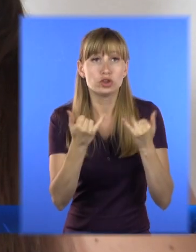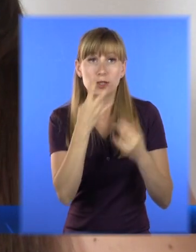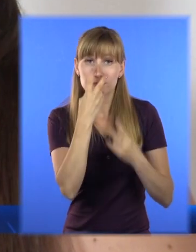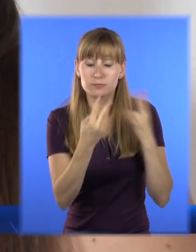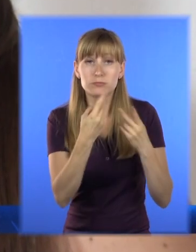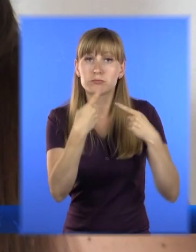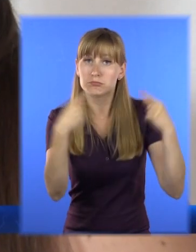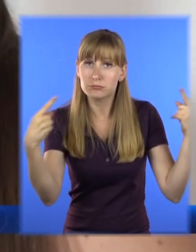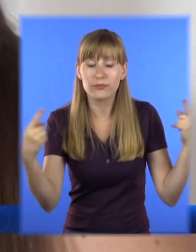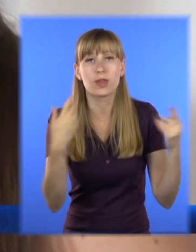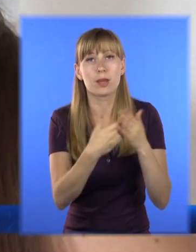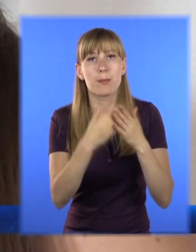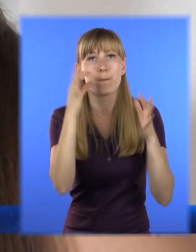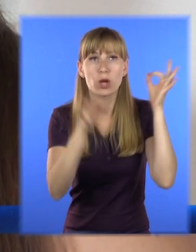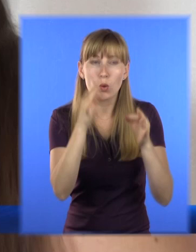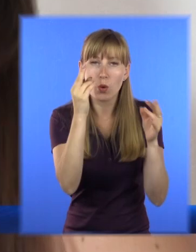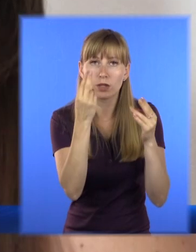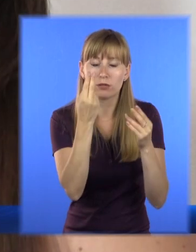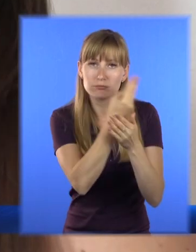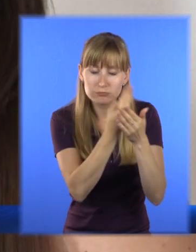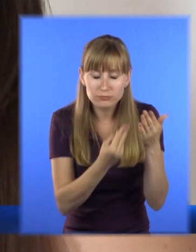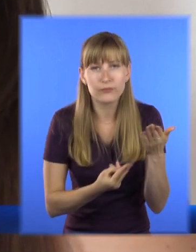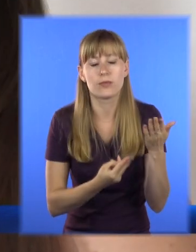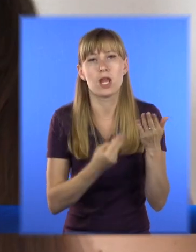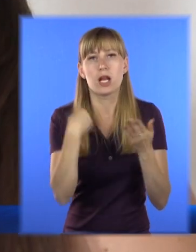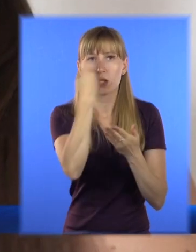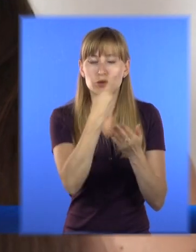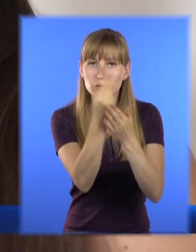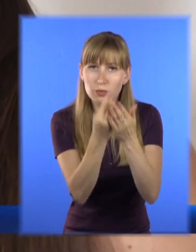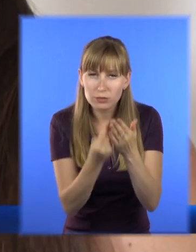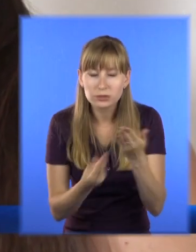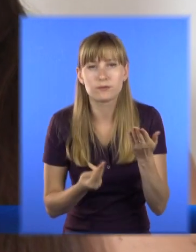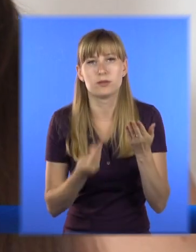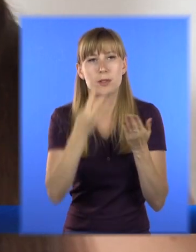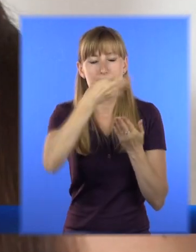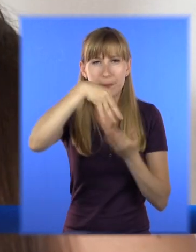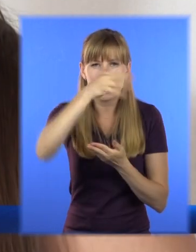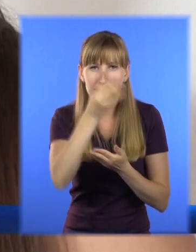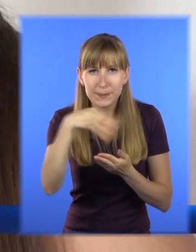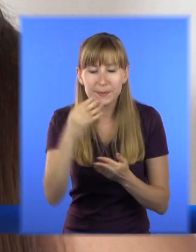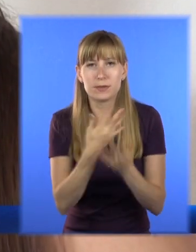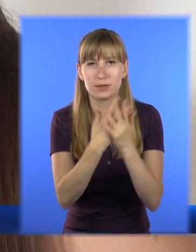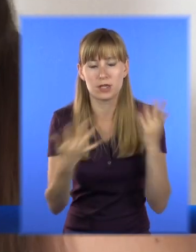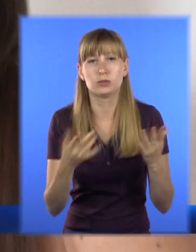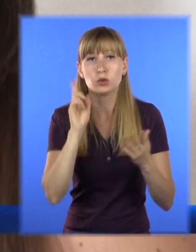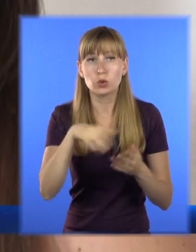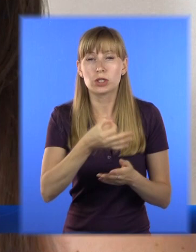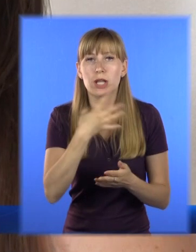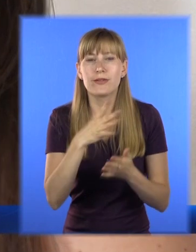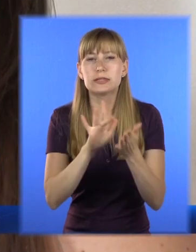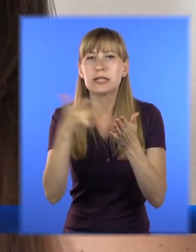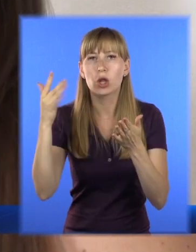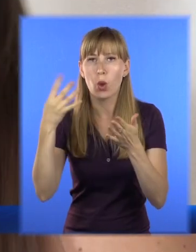также портреты, пейзажи, и особенно меня поразила его